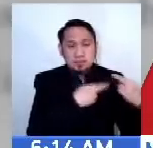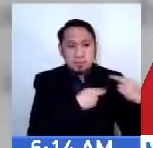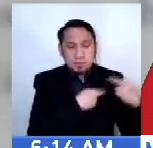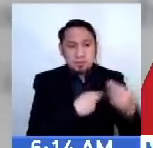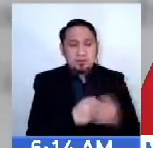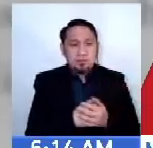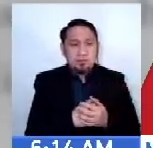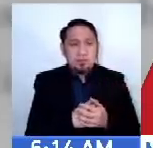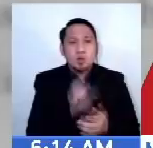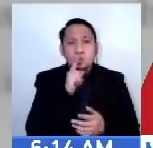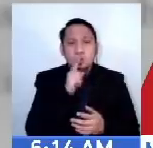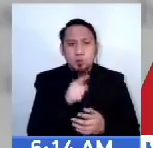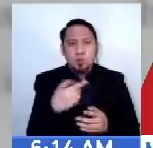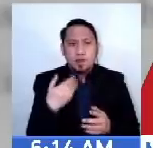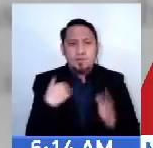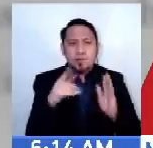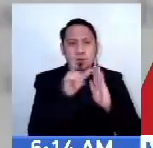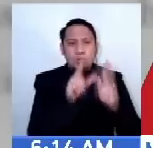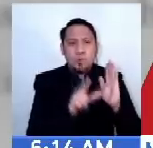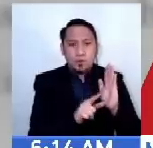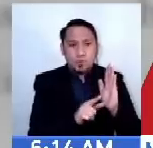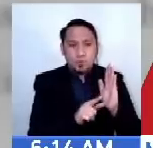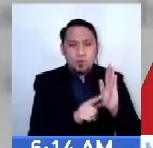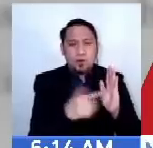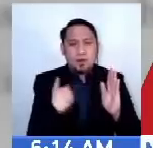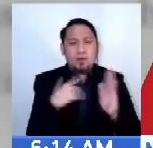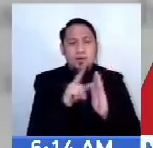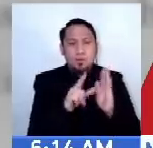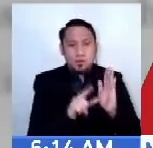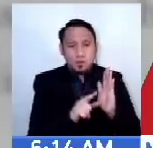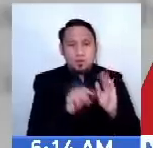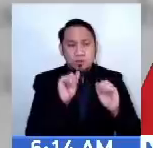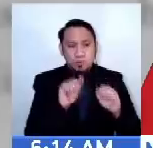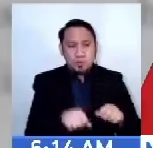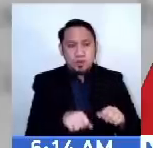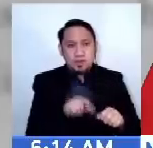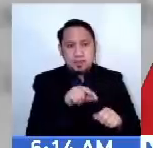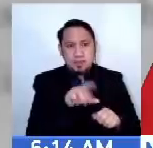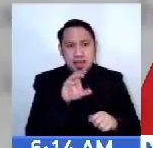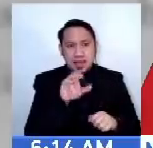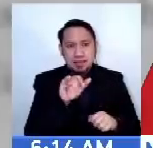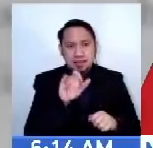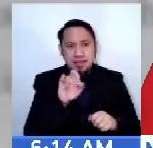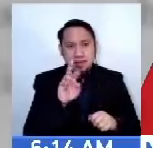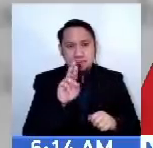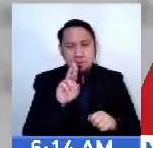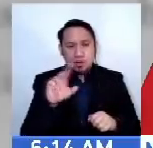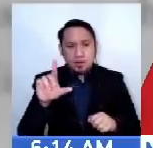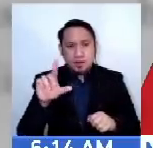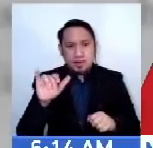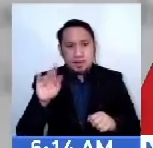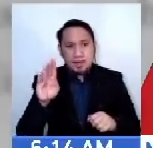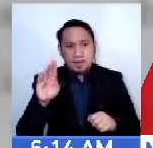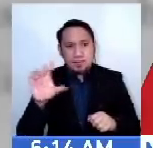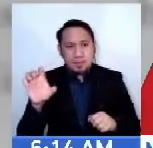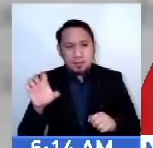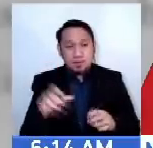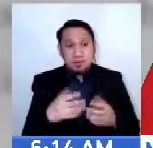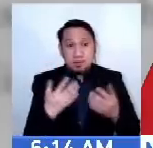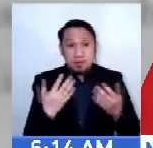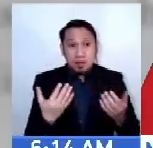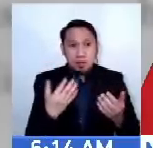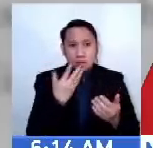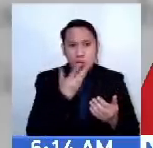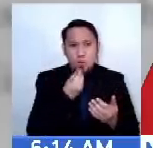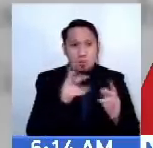po yan. At the same time, yan po ay pwede namin makonsider din na cyber libel. So doon po sa mga nag-iisip at gagawa ng mga ganito